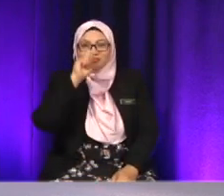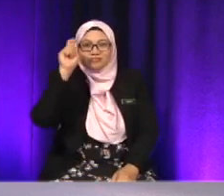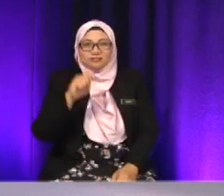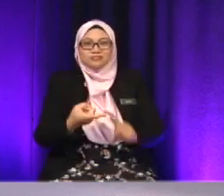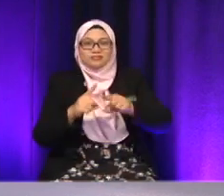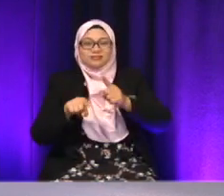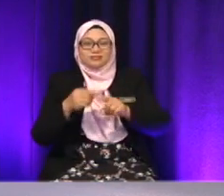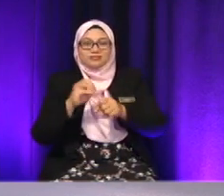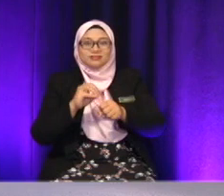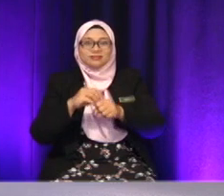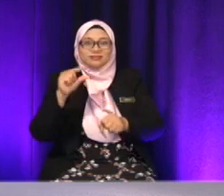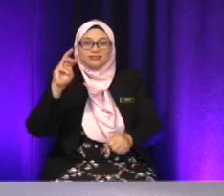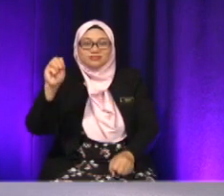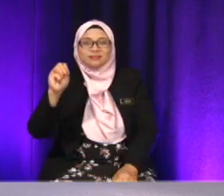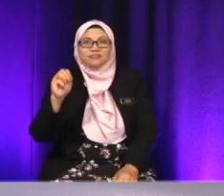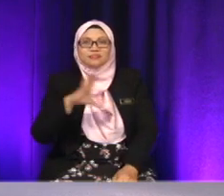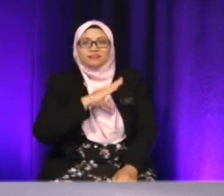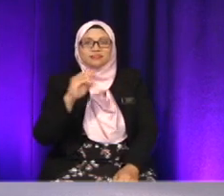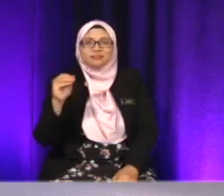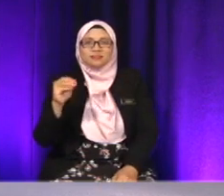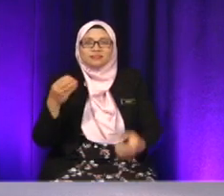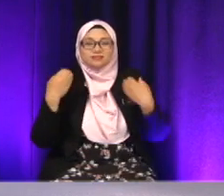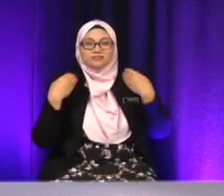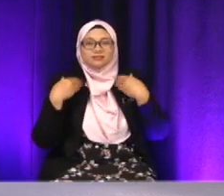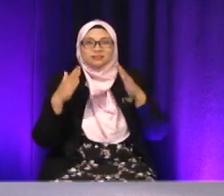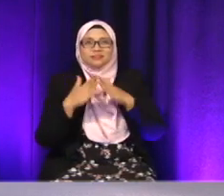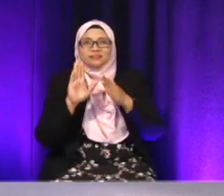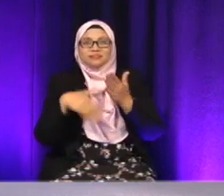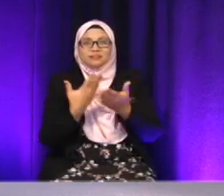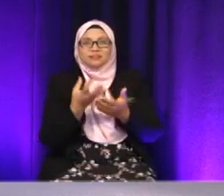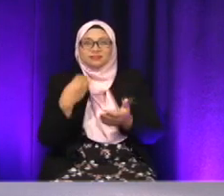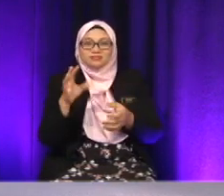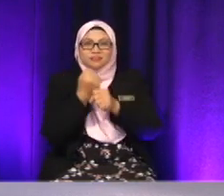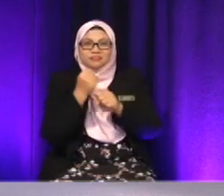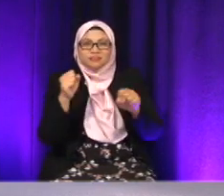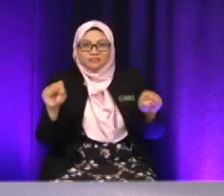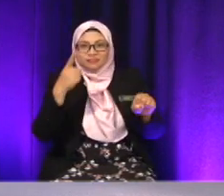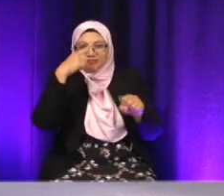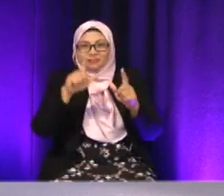Google Mic dan juga kepada yang berada di rumah sedang menuntun sekarang semudah sendiri